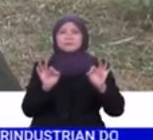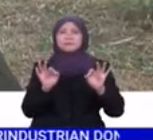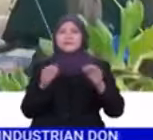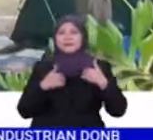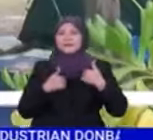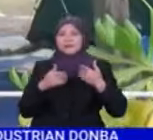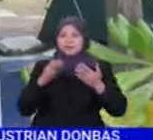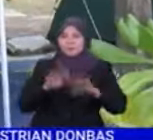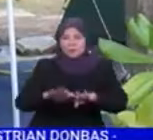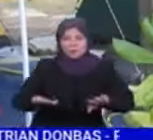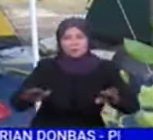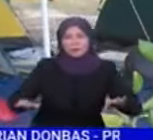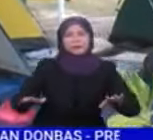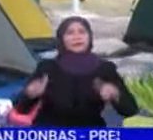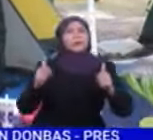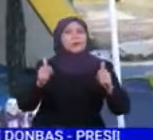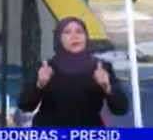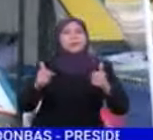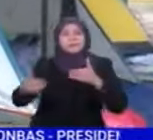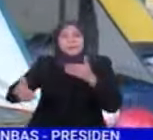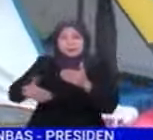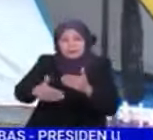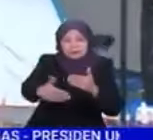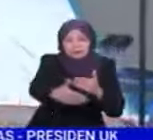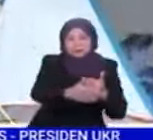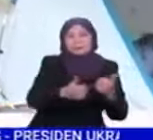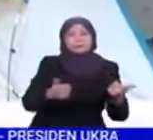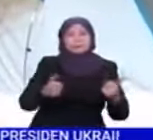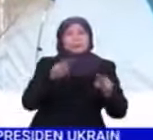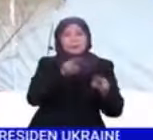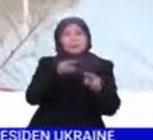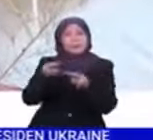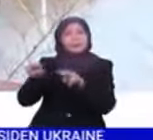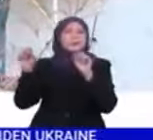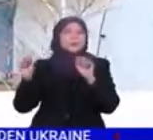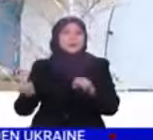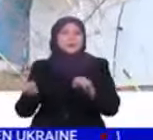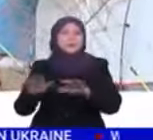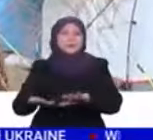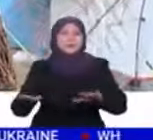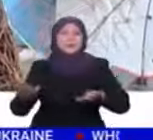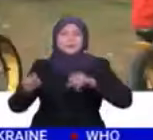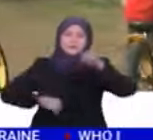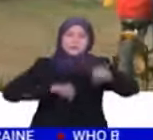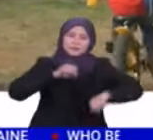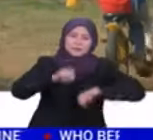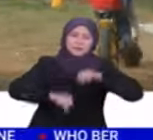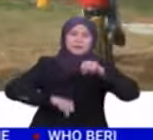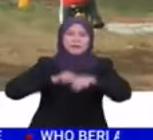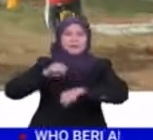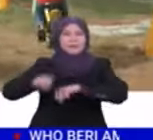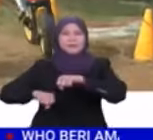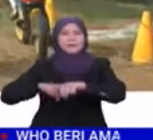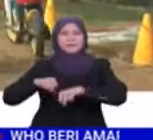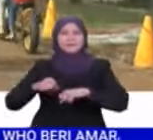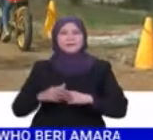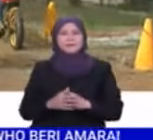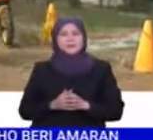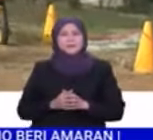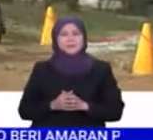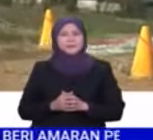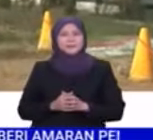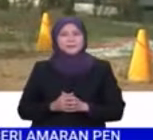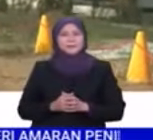lah. Tak adalah terlalu jauh sangat dengan tempat yang diorang nak pergi buat aktiviti lain macam berbasikal, macam apa,